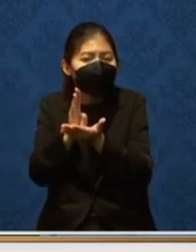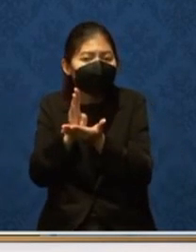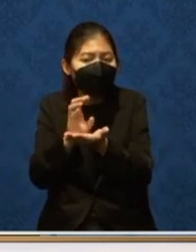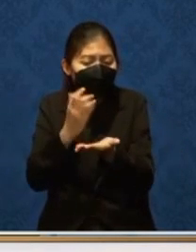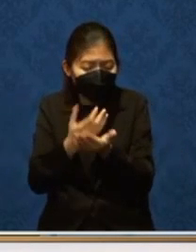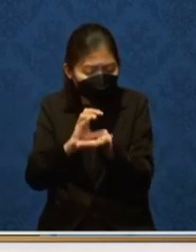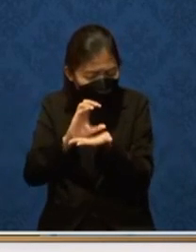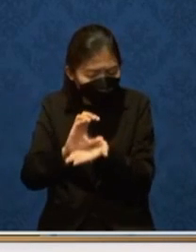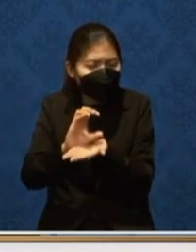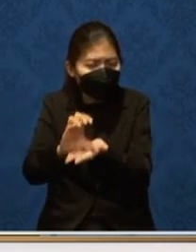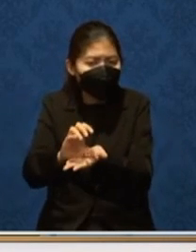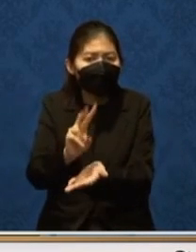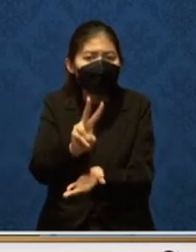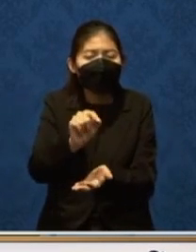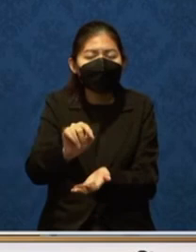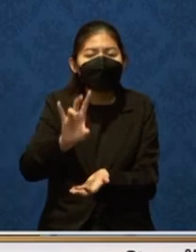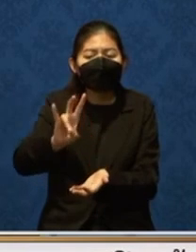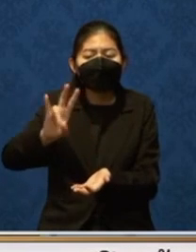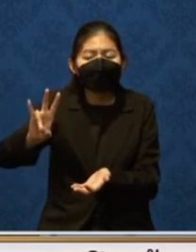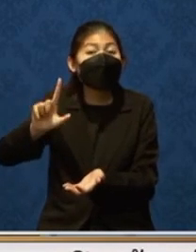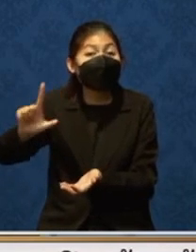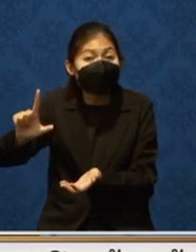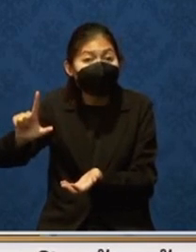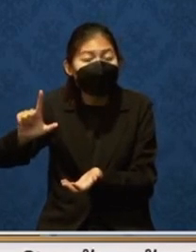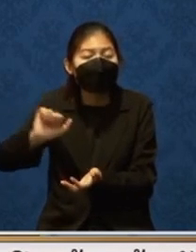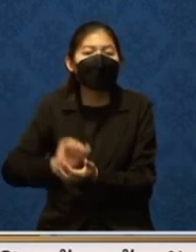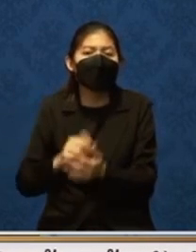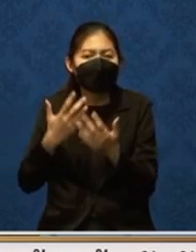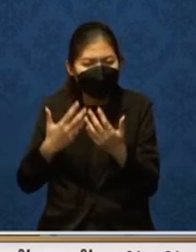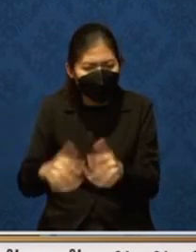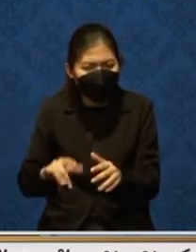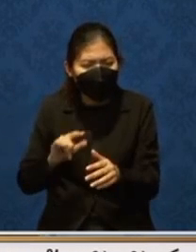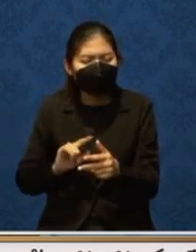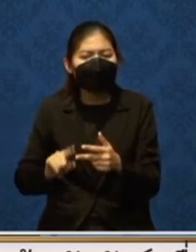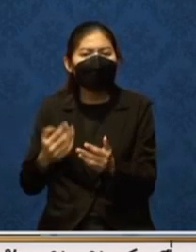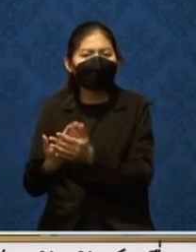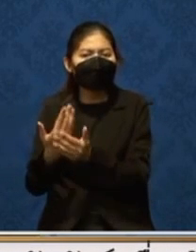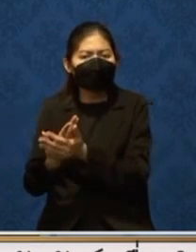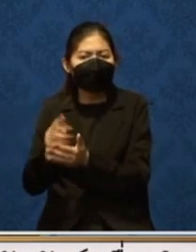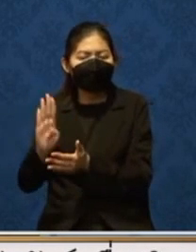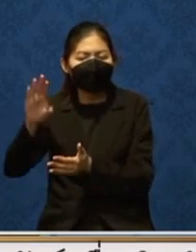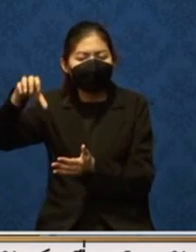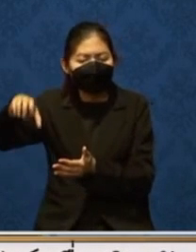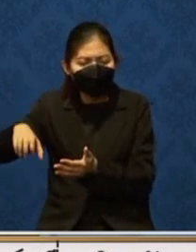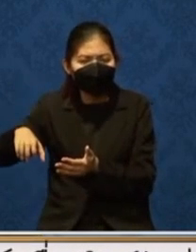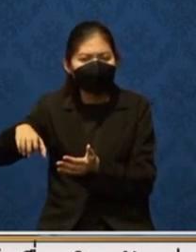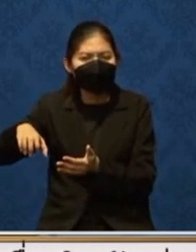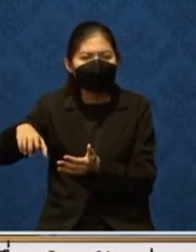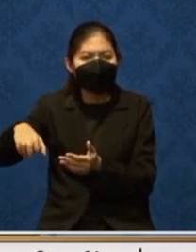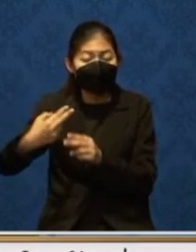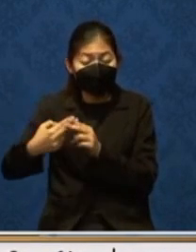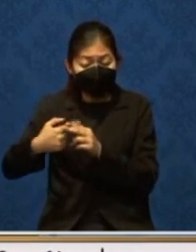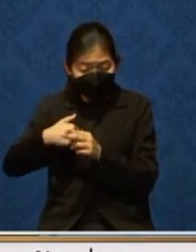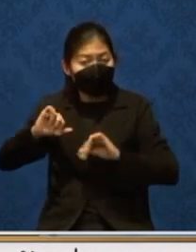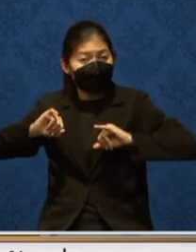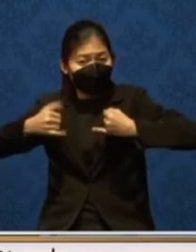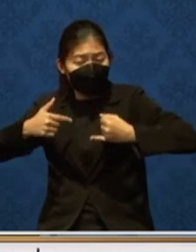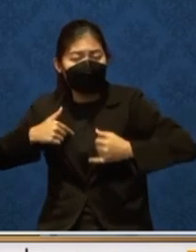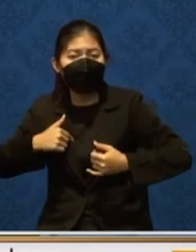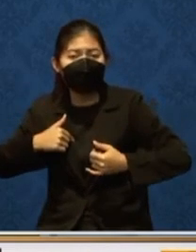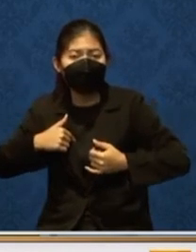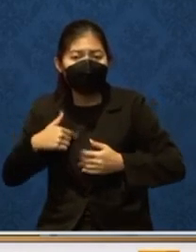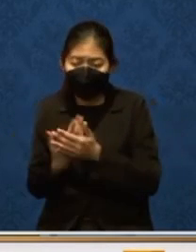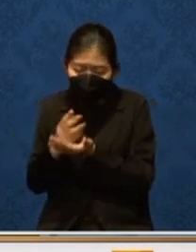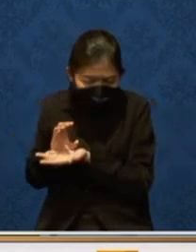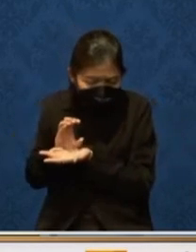ยมูลลค่า 2.77 ล้าน และยังเอาเงินของห้คสนดำกบุริเจริญที่ชื่อตเไปเจ้าของ ไป